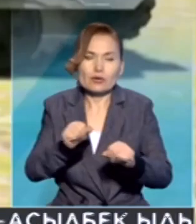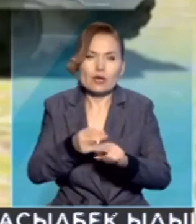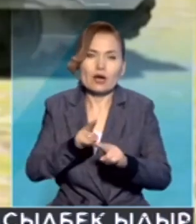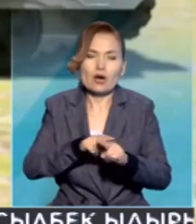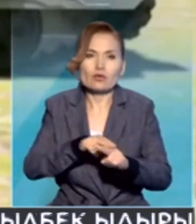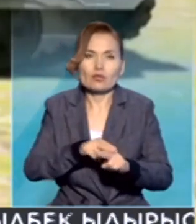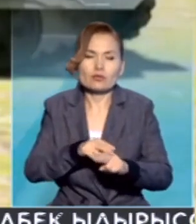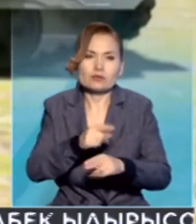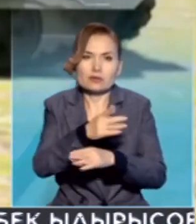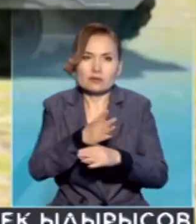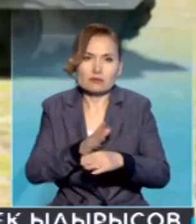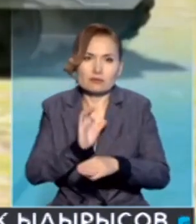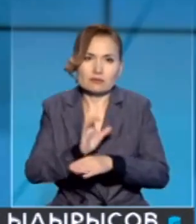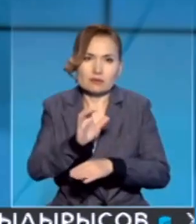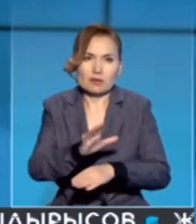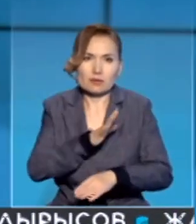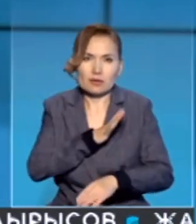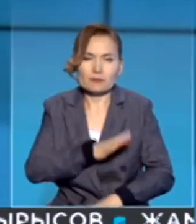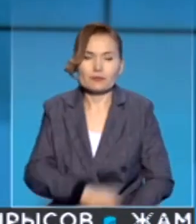жүйе жіберді.